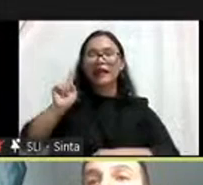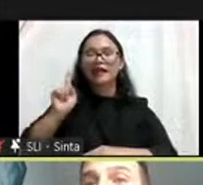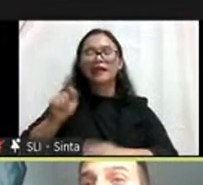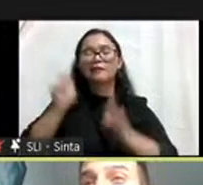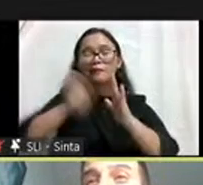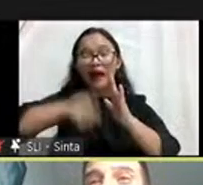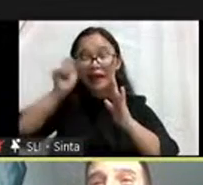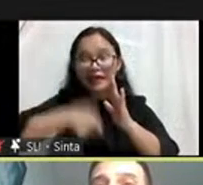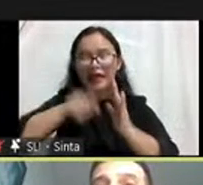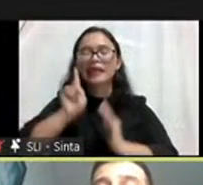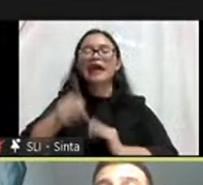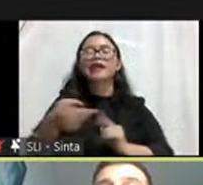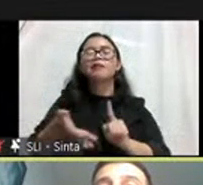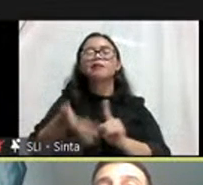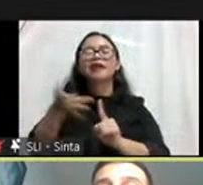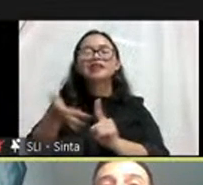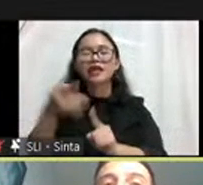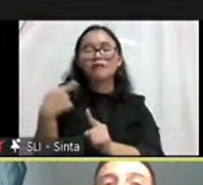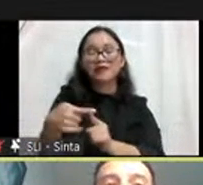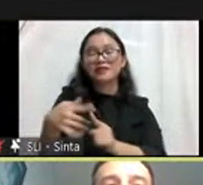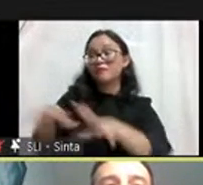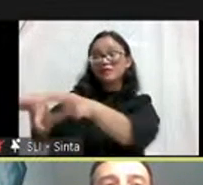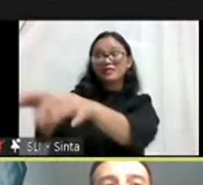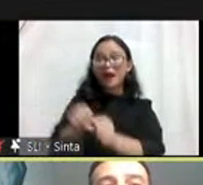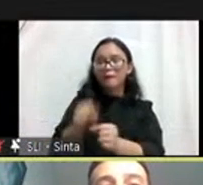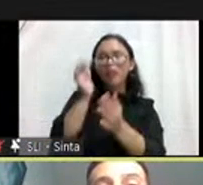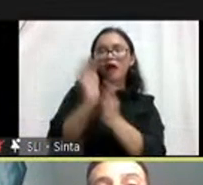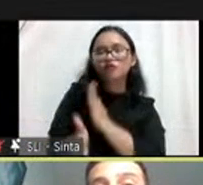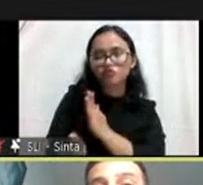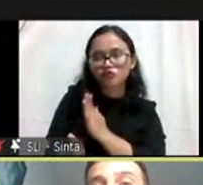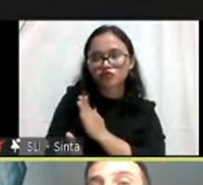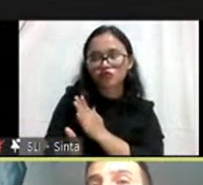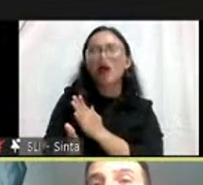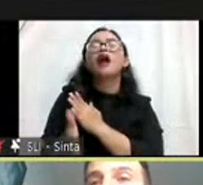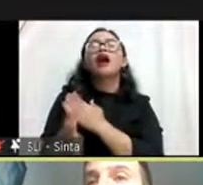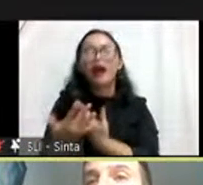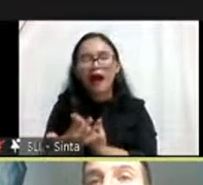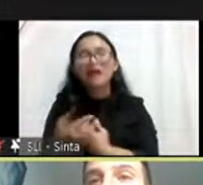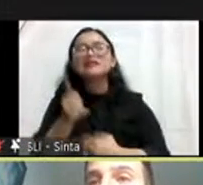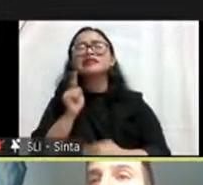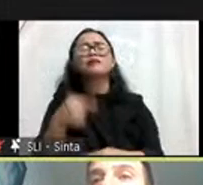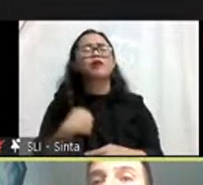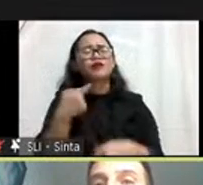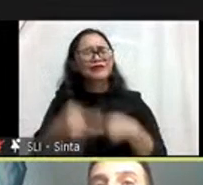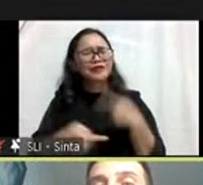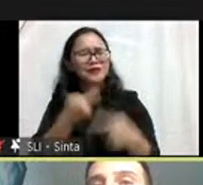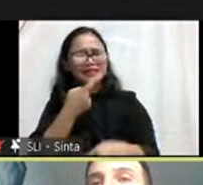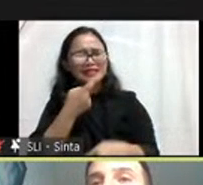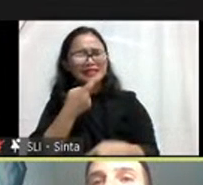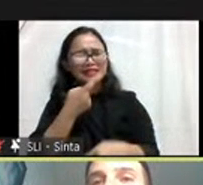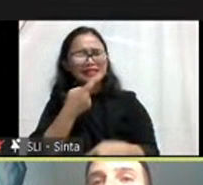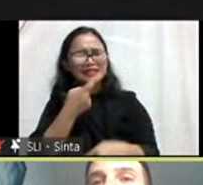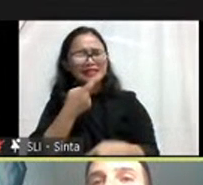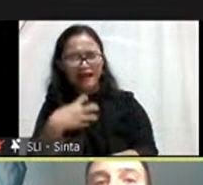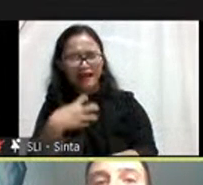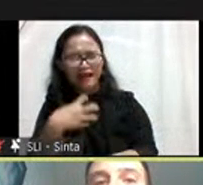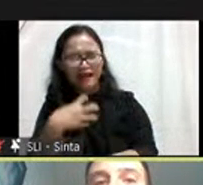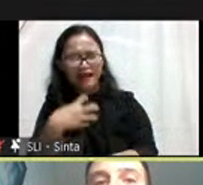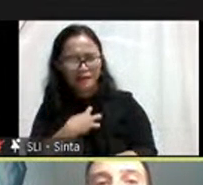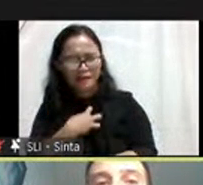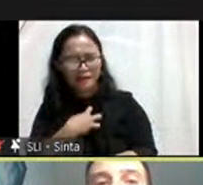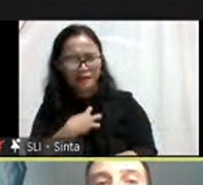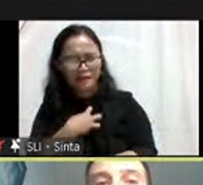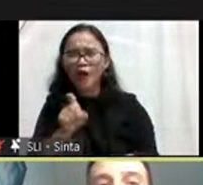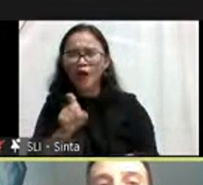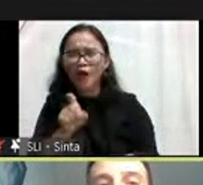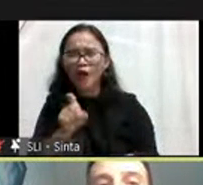semena-mena Mengapa ini cukup relevan kalau kita bicara mengenai bisnis dengan aset manusia karena ada tren yang terlihat